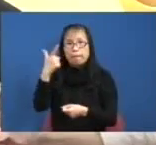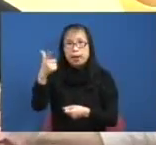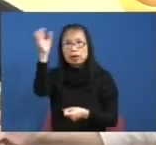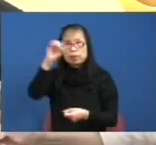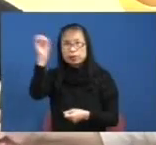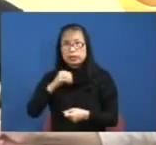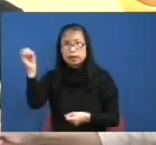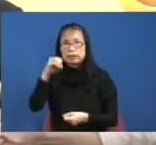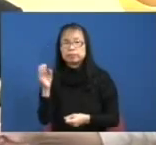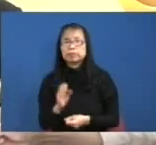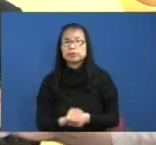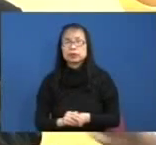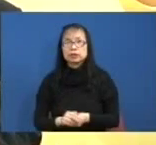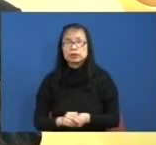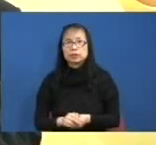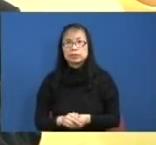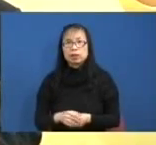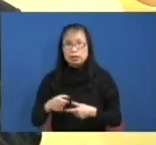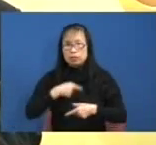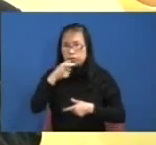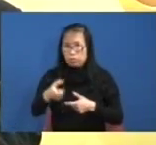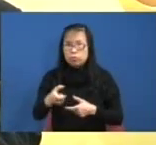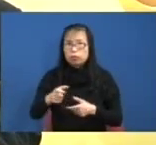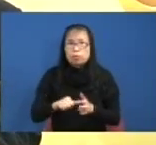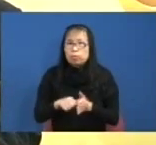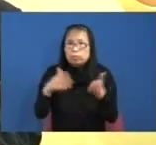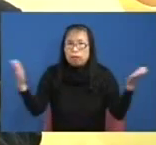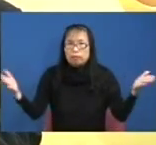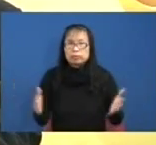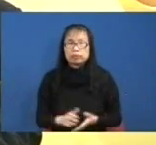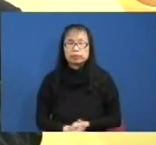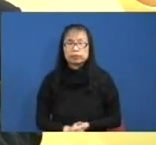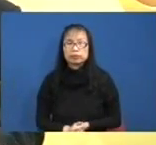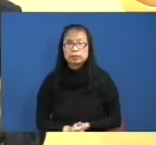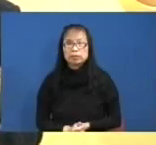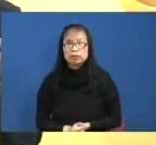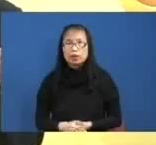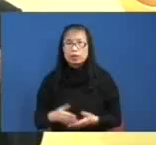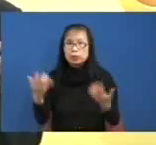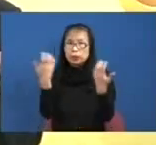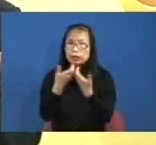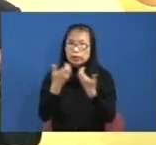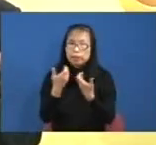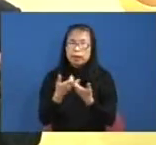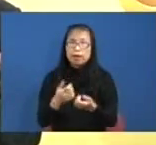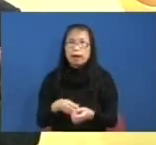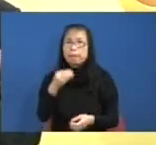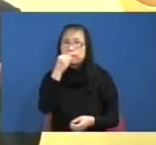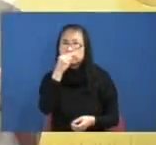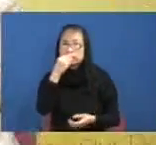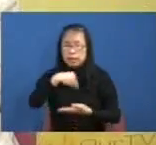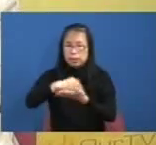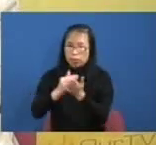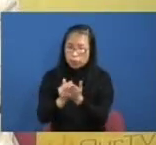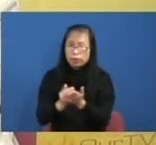啦。咁、其實對佢哋嚟講個支出都大㗎。係 係。 咁、你即係而家計埋頭先我你 食材嗰個漲